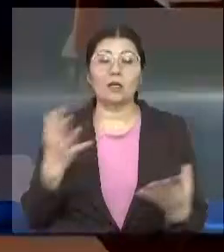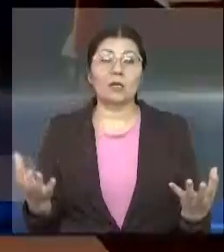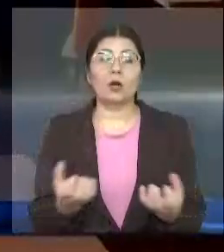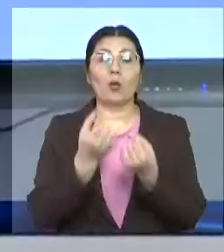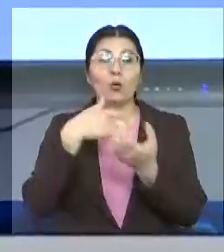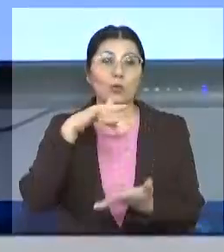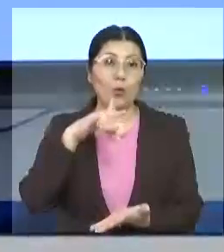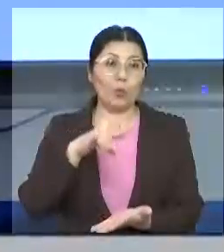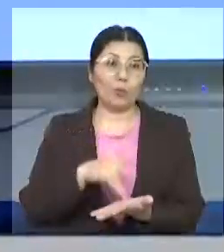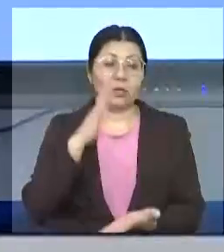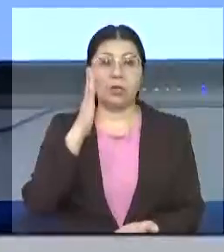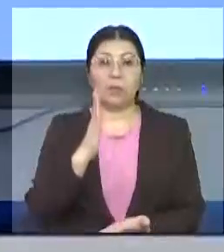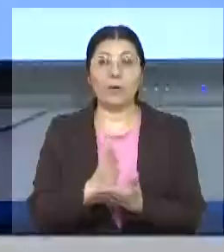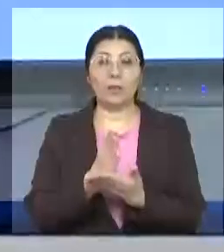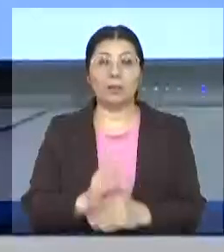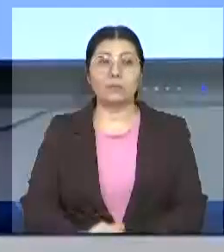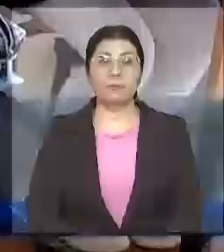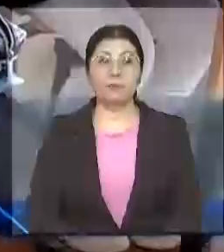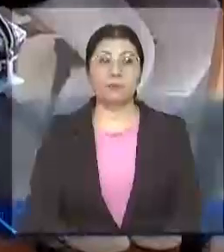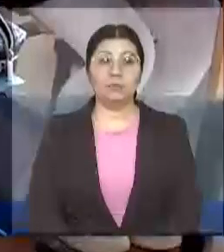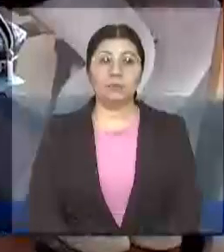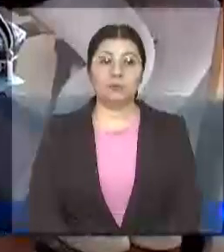орталығы қарқынды жұмыс жасап жатыр.